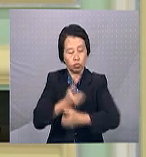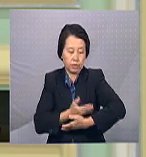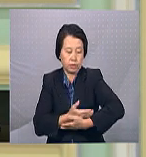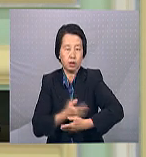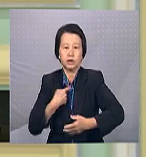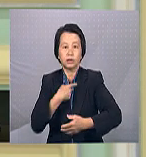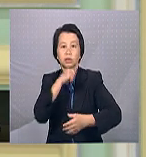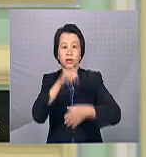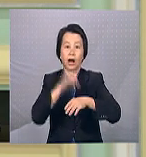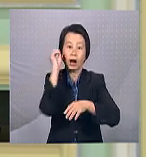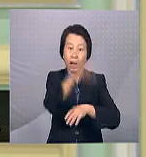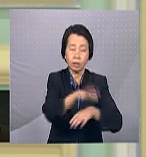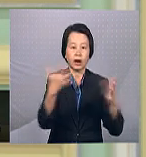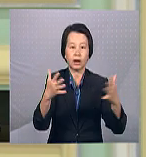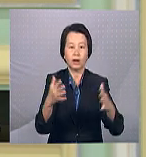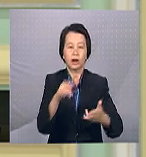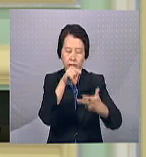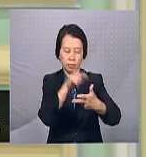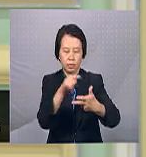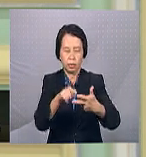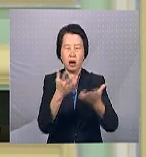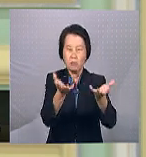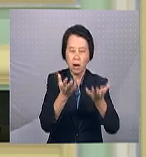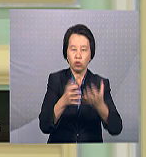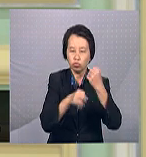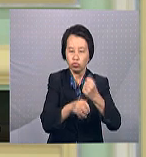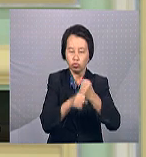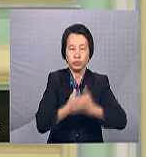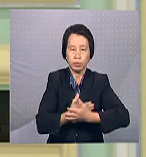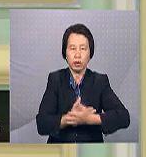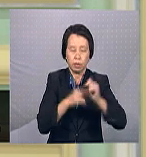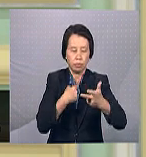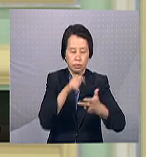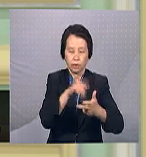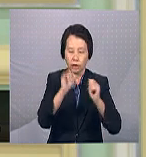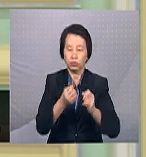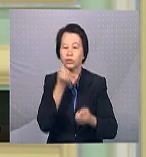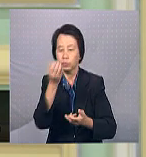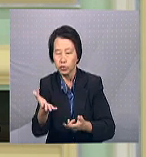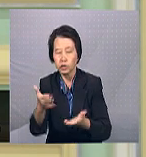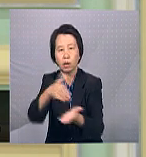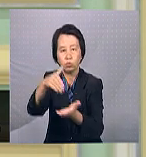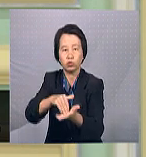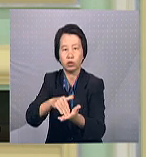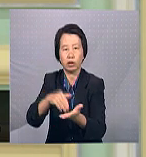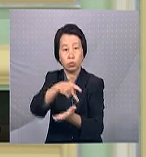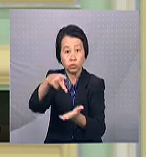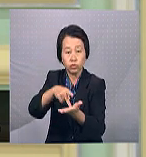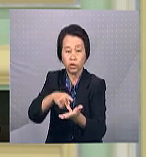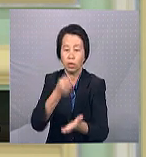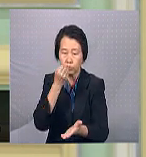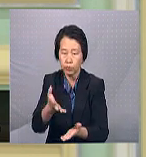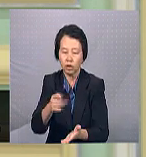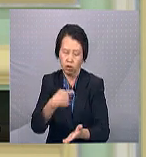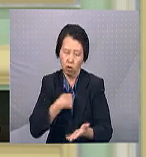hantar susu bayi. Tak, mereka boleh membuat aduan kepada pusat untuk